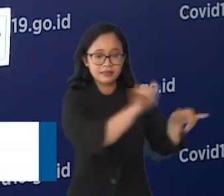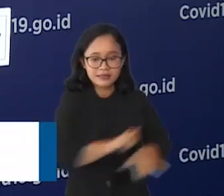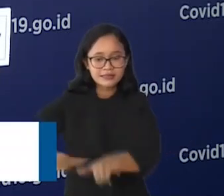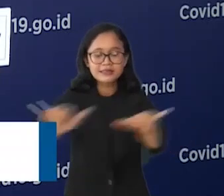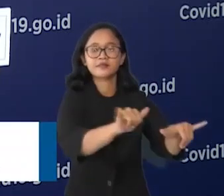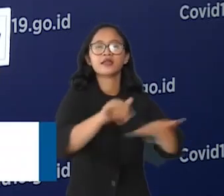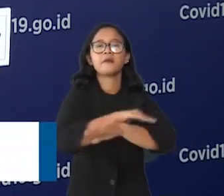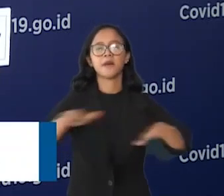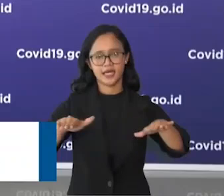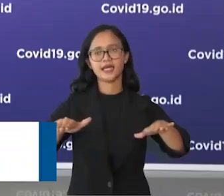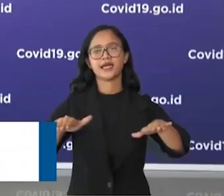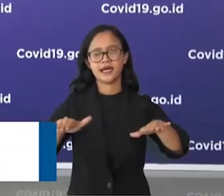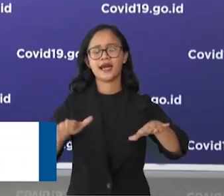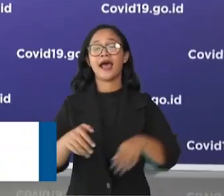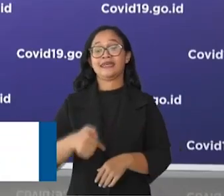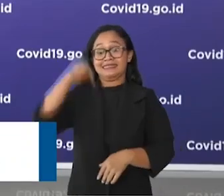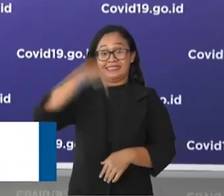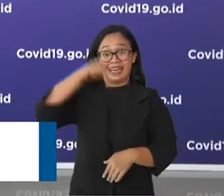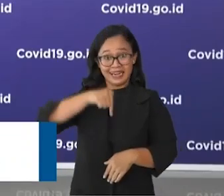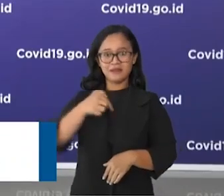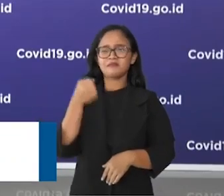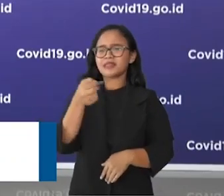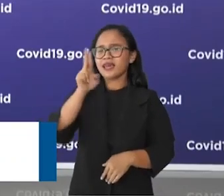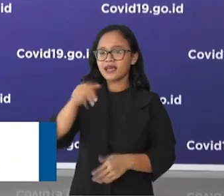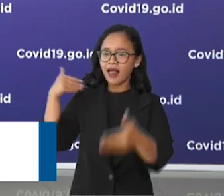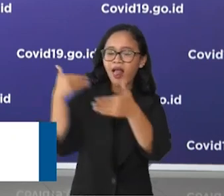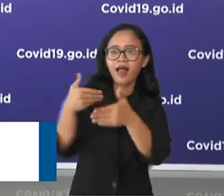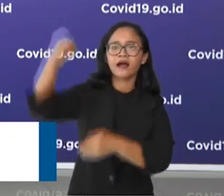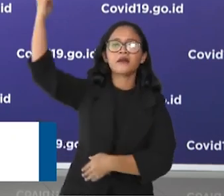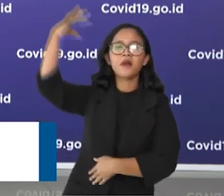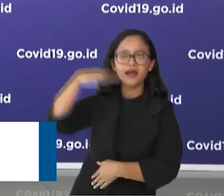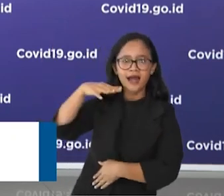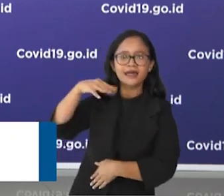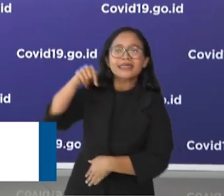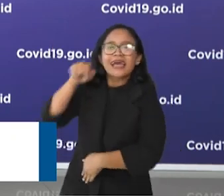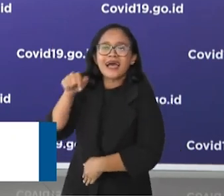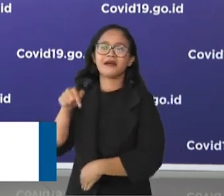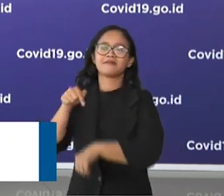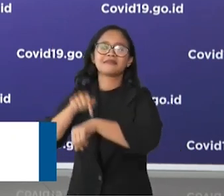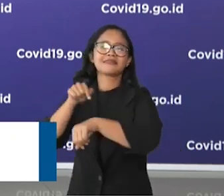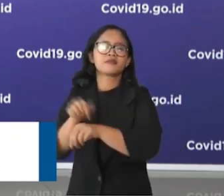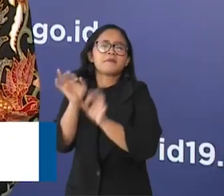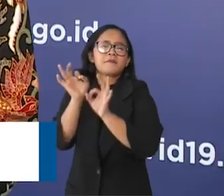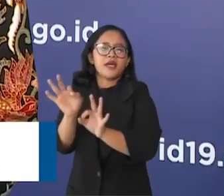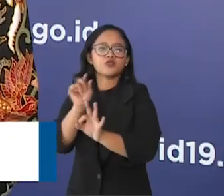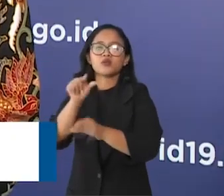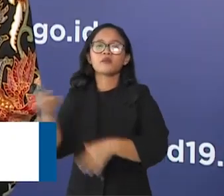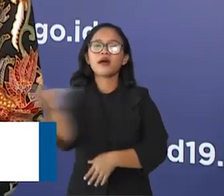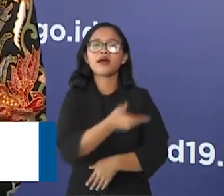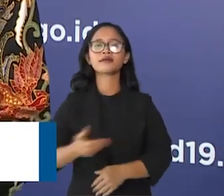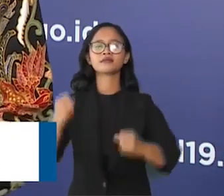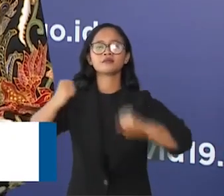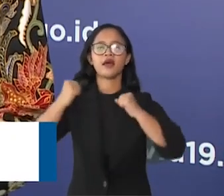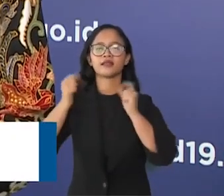Ibadah Ramadan harus dijadikan momentum emas untuk mempercepat penanganan wabah COVID dengan etos dan semangat